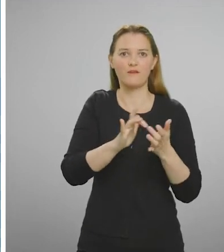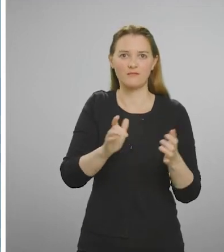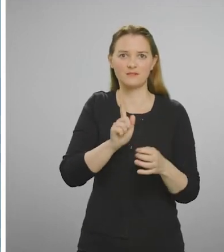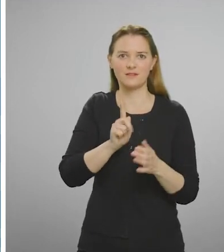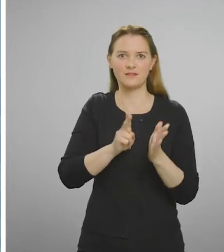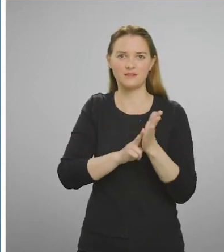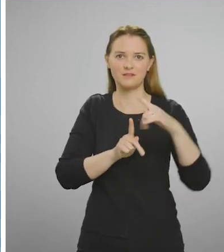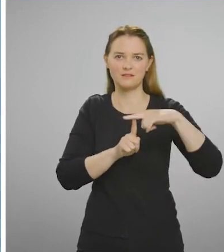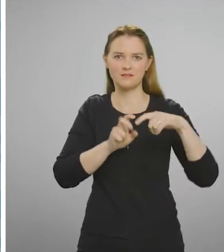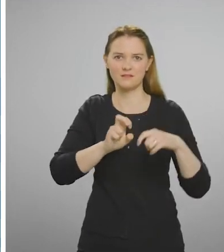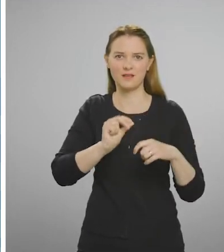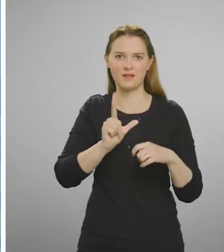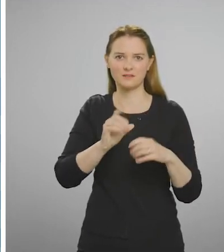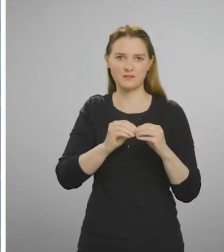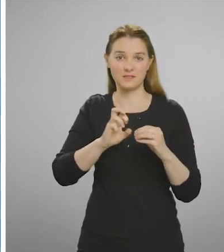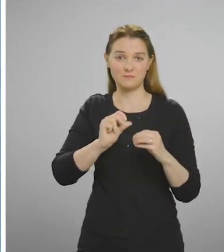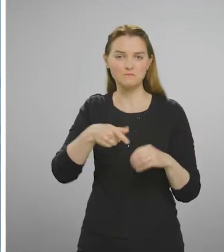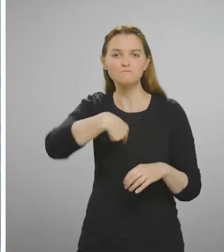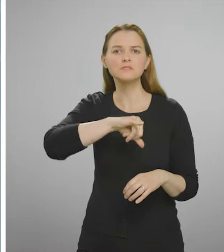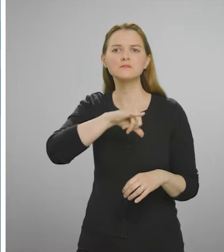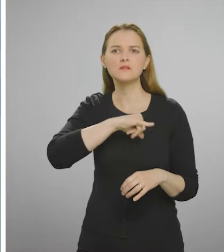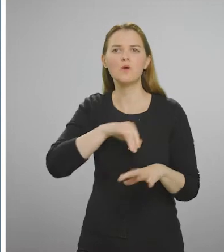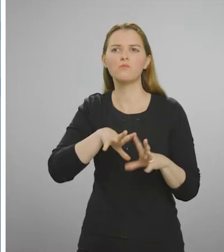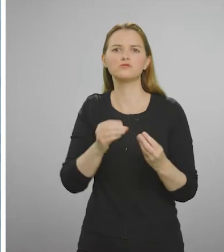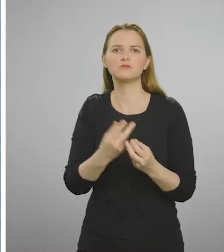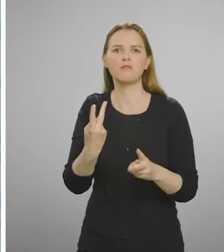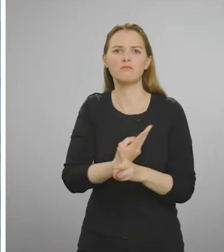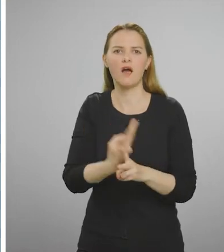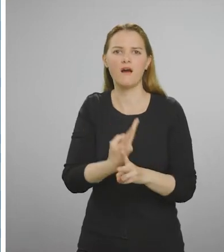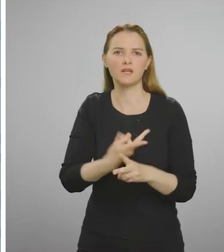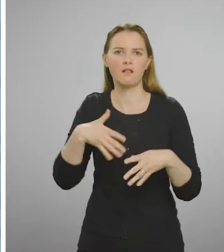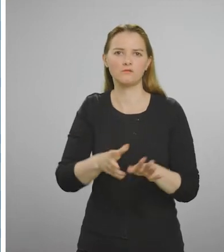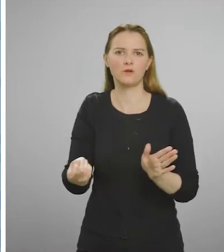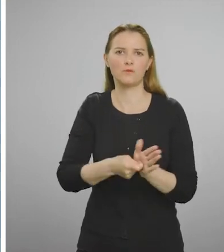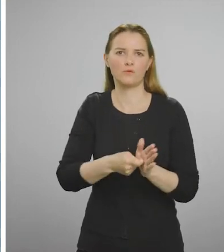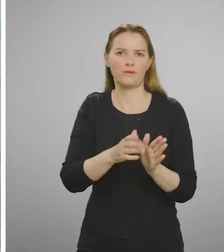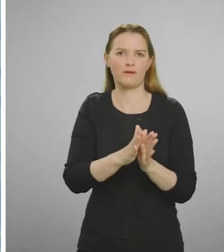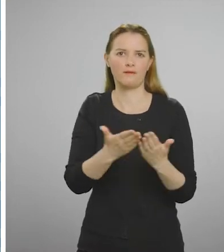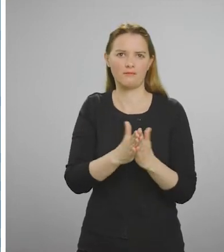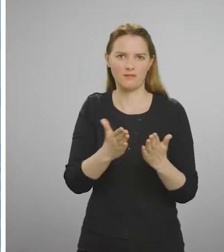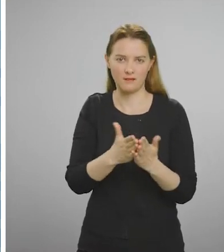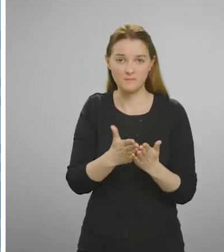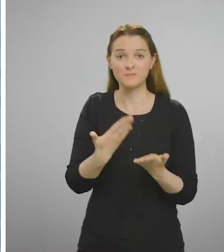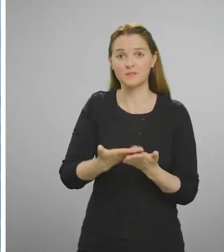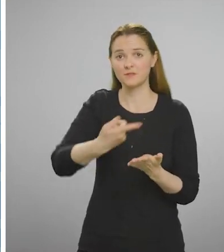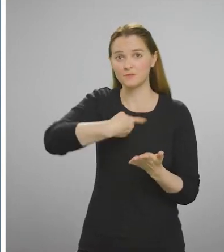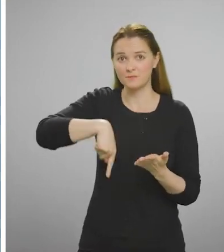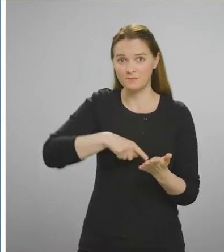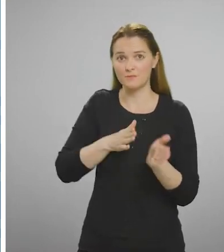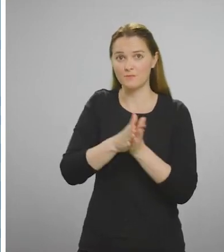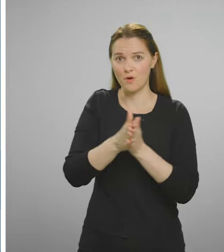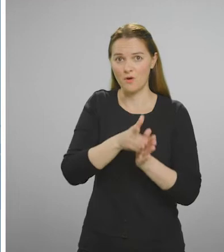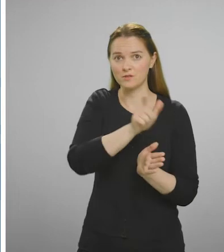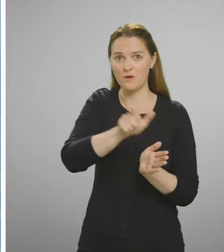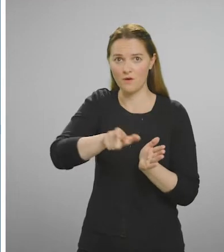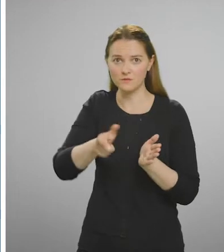je kakve su općenito navike vezane uz kupovinu tiskanih izdanja. Zato smo kupce knjiga zamolili da usporede kupovinu